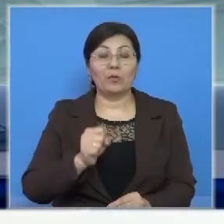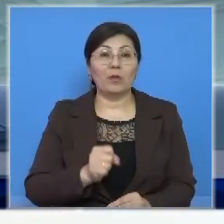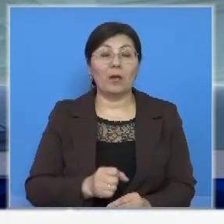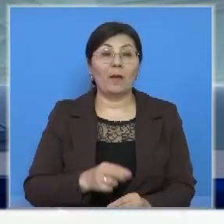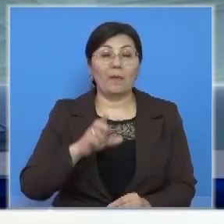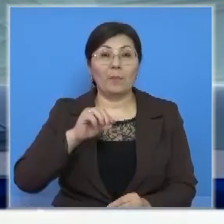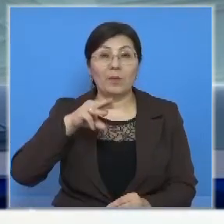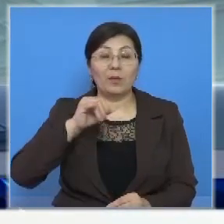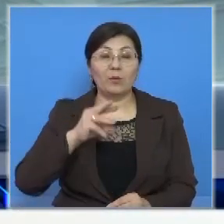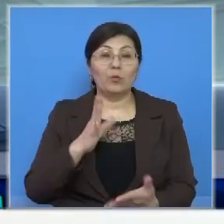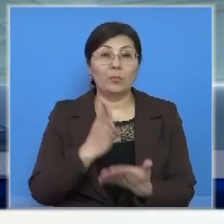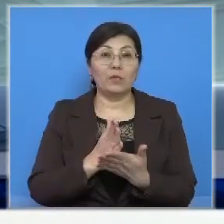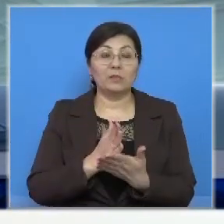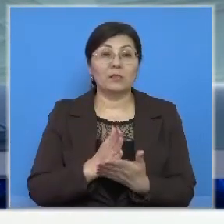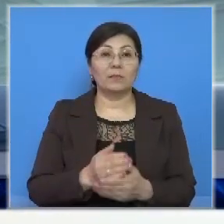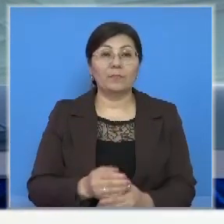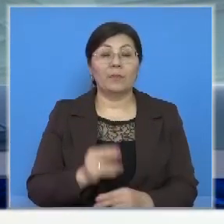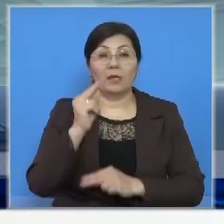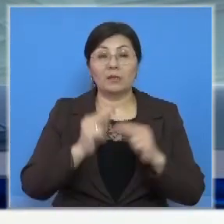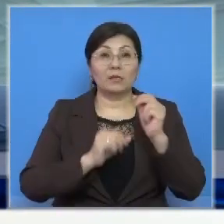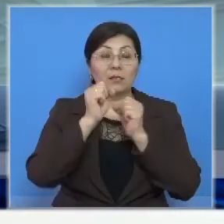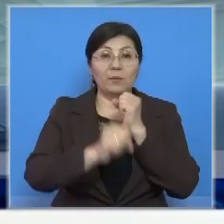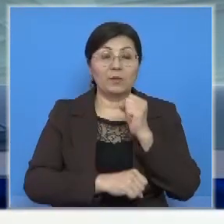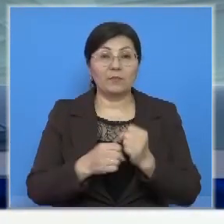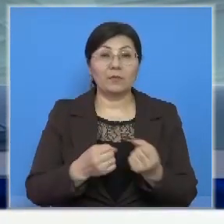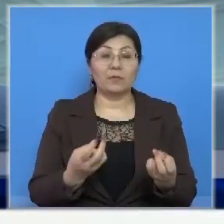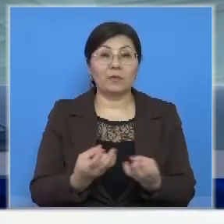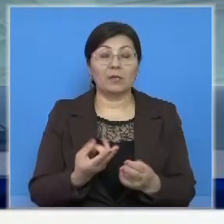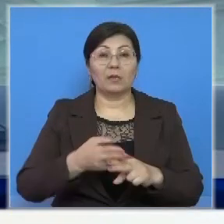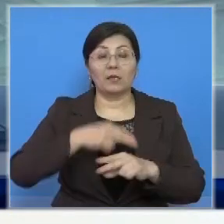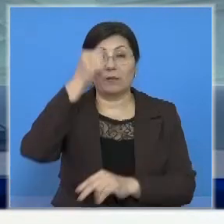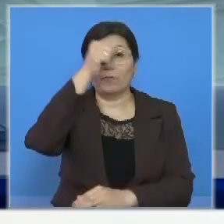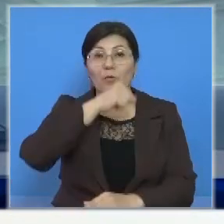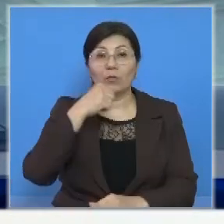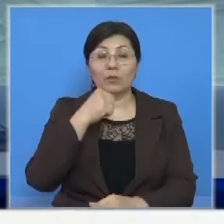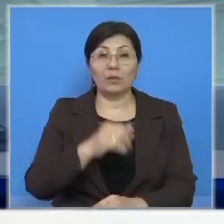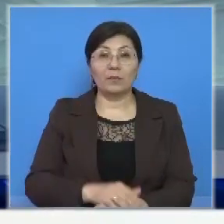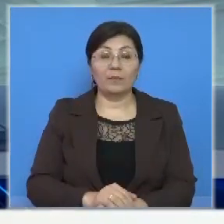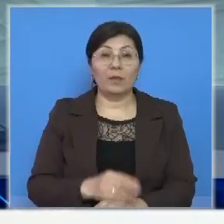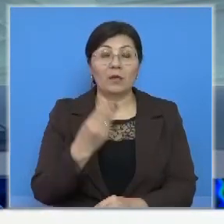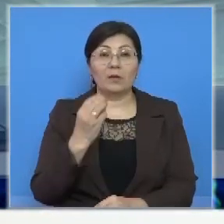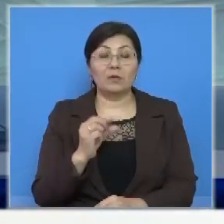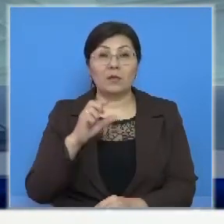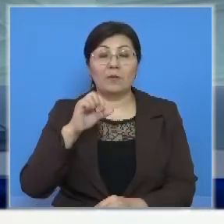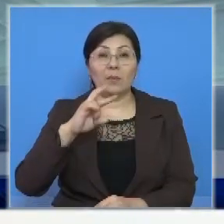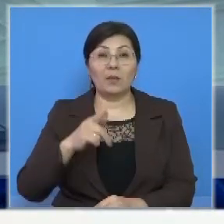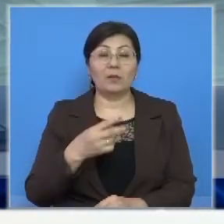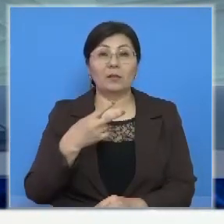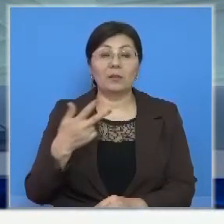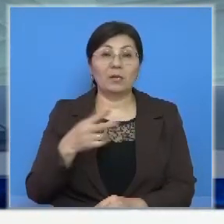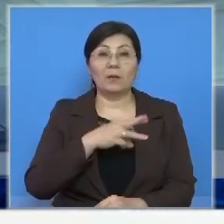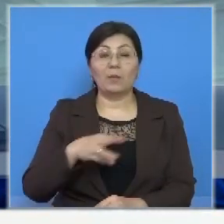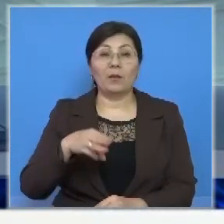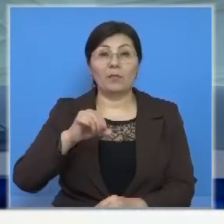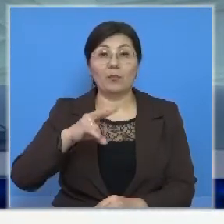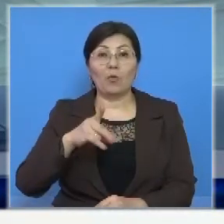Касательно строительных материалов, потребность текущего года в щебне 3 миллиона тонн, из которых